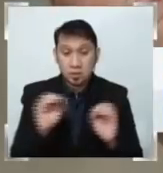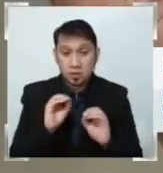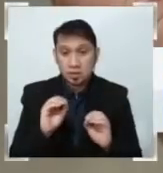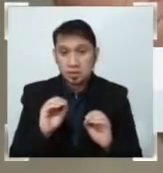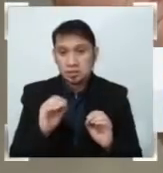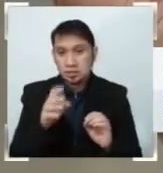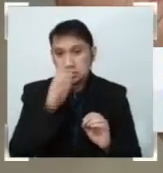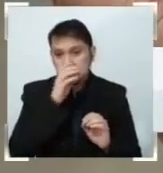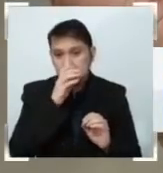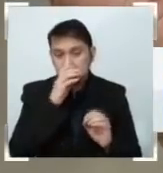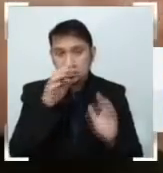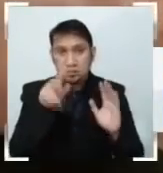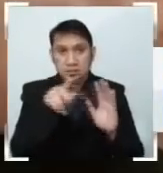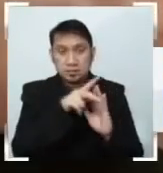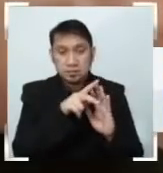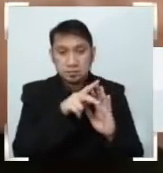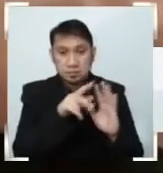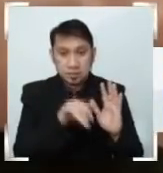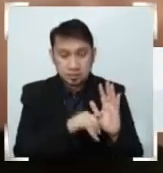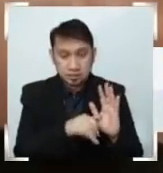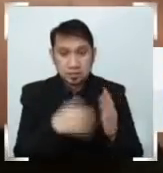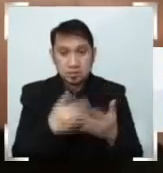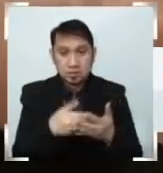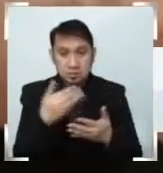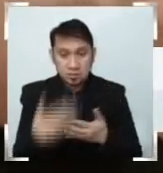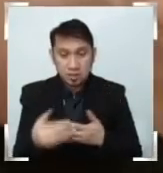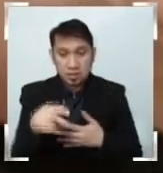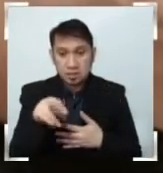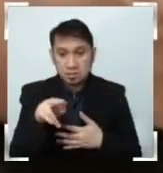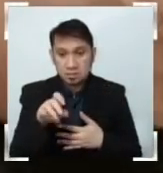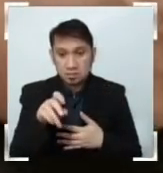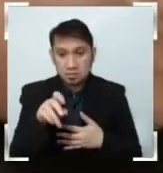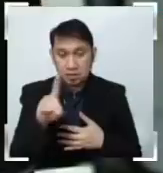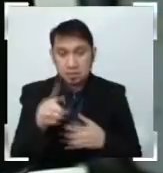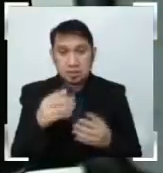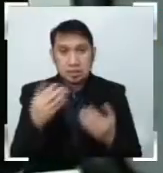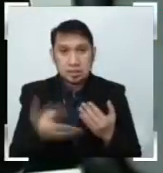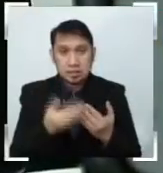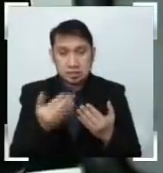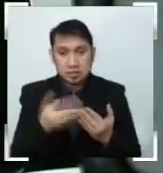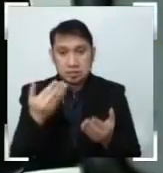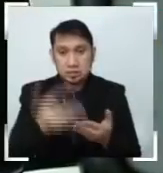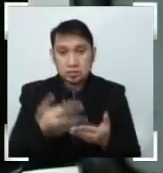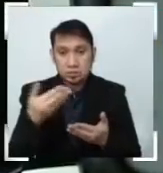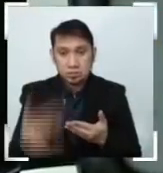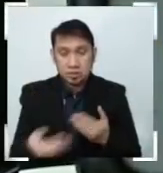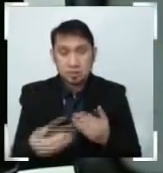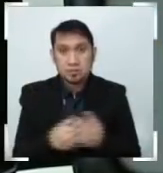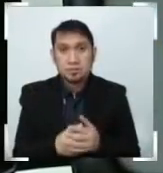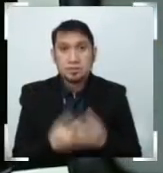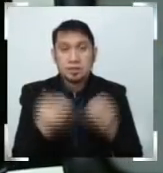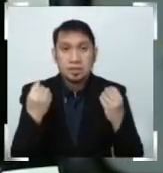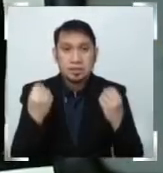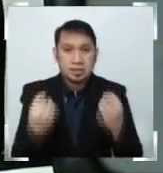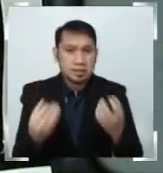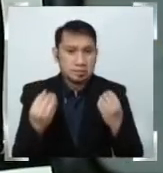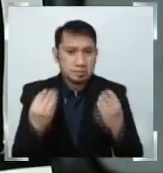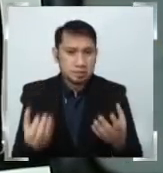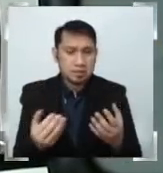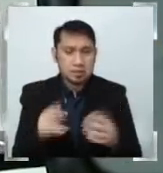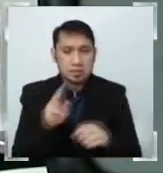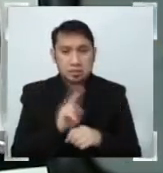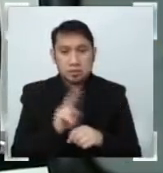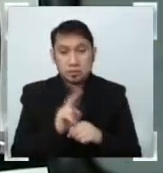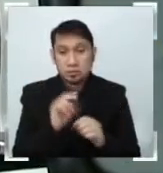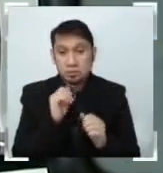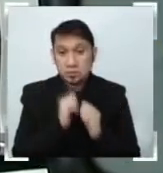sa pagbili ng prepaid SIM, madali lang makabili ng bago ang mga scammer. Parami ng parami siya eh. So kung ibig sabihin niya,